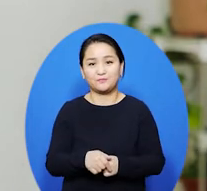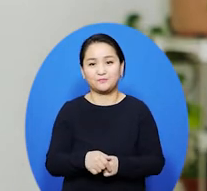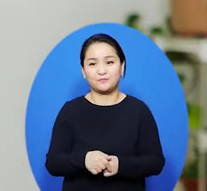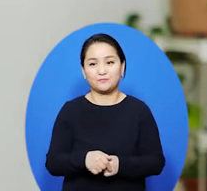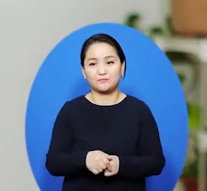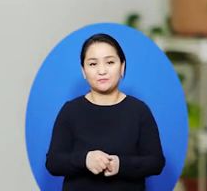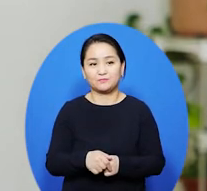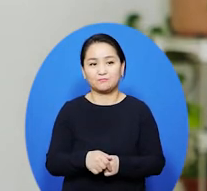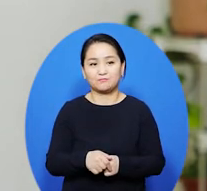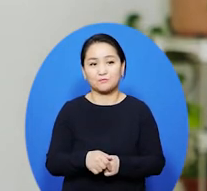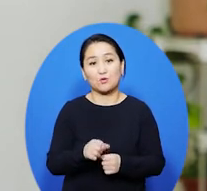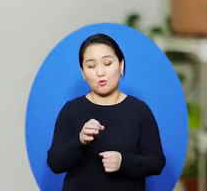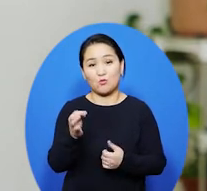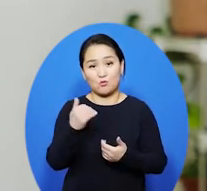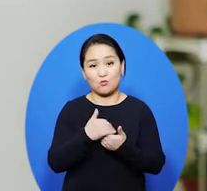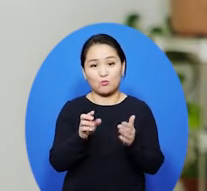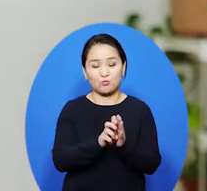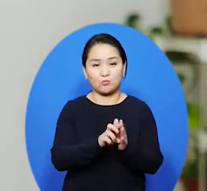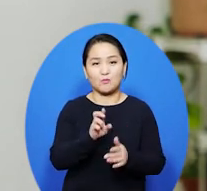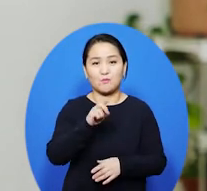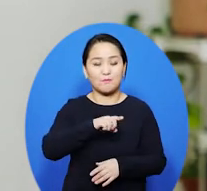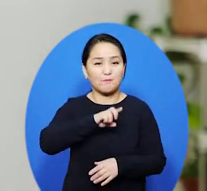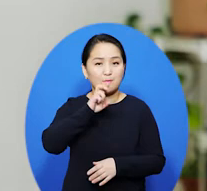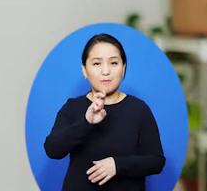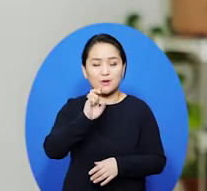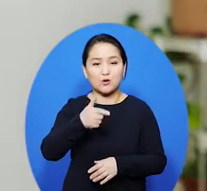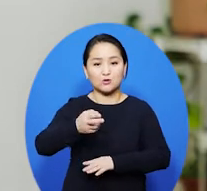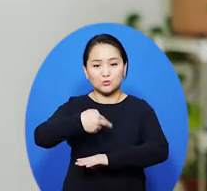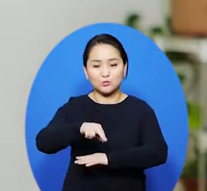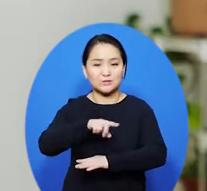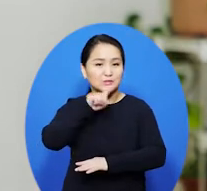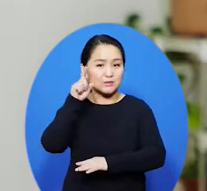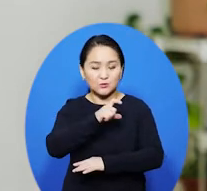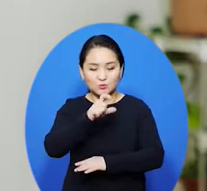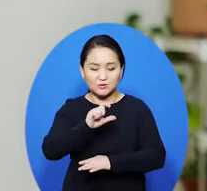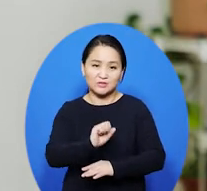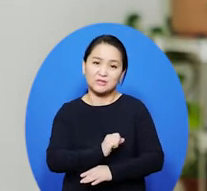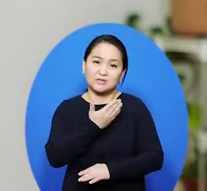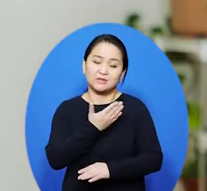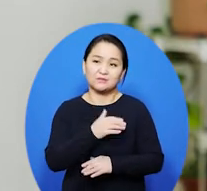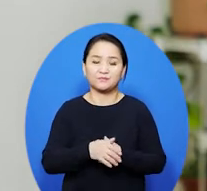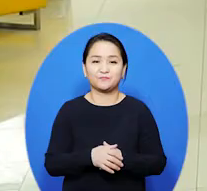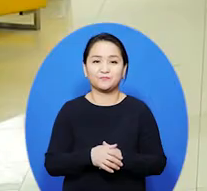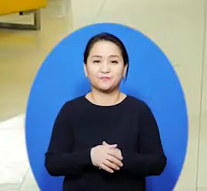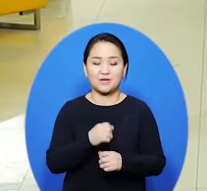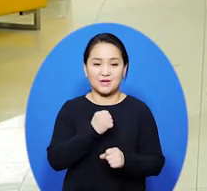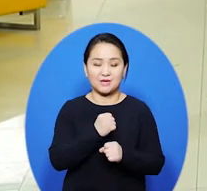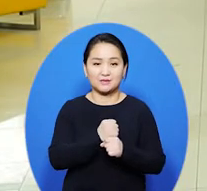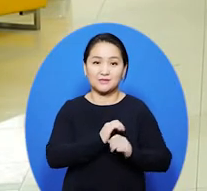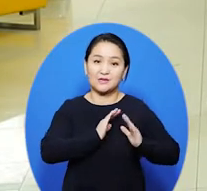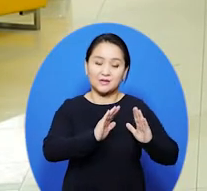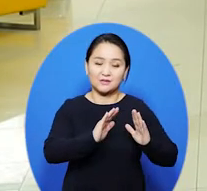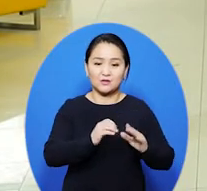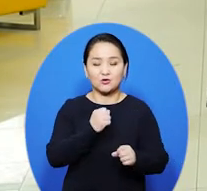их олчлон олддог. Баянгол дүүргийн залуучуудын идэвхтэй тухай хоёлаа яриа л да. Баянгол дүүргийн залуучууд ер нь ажил